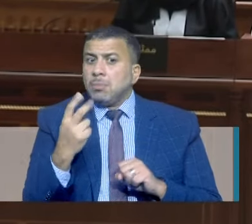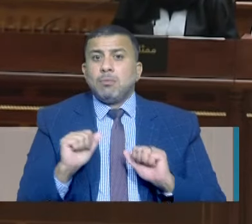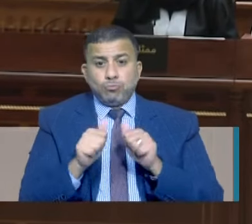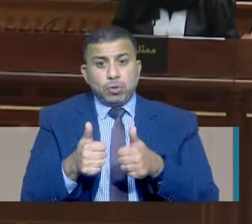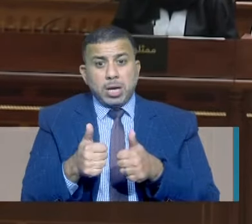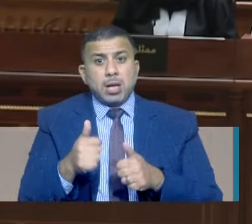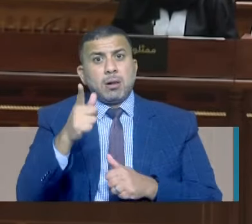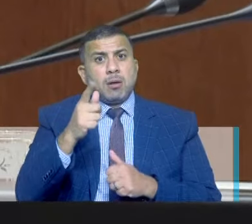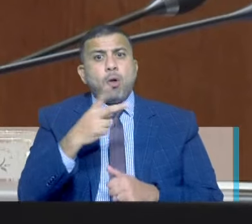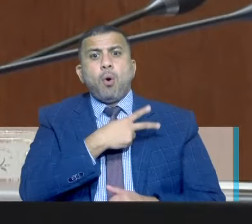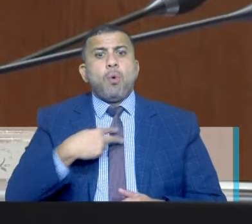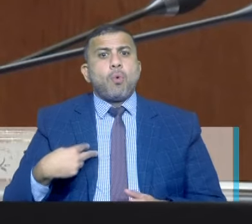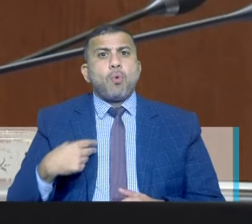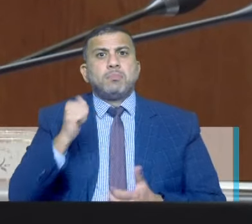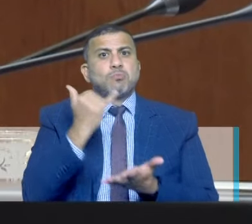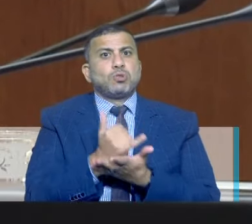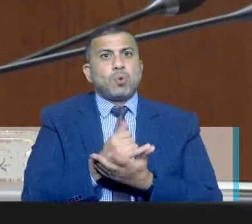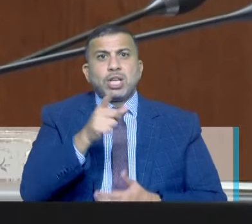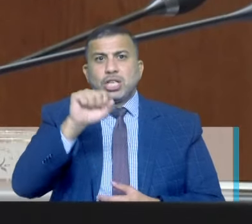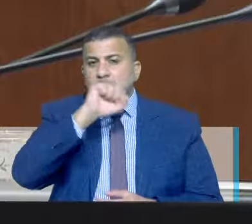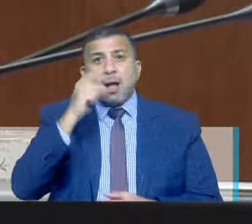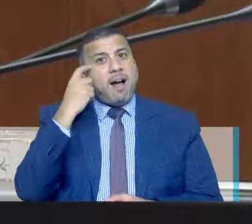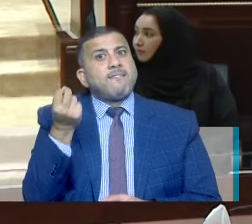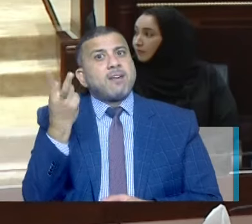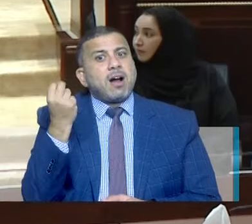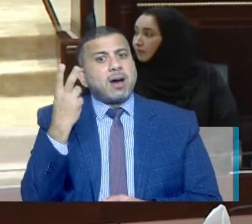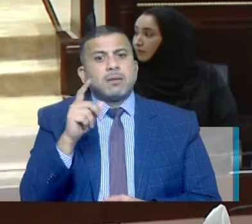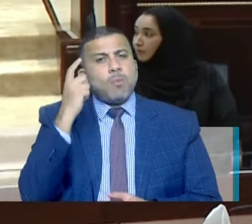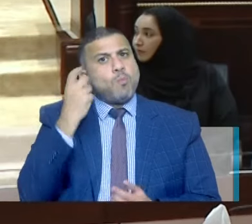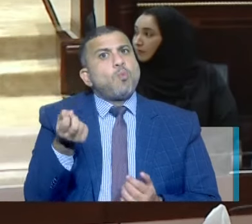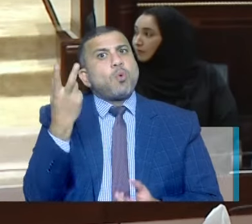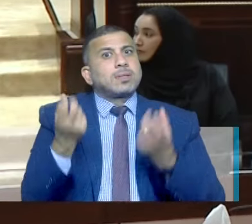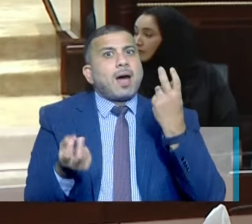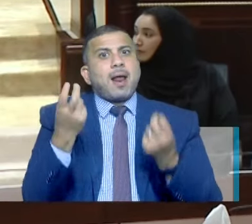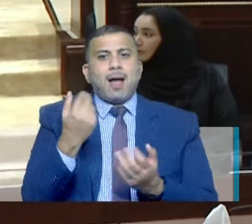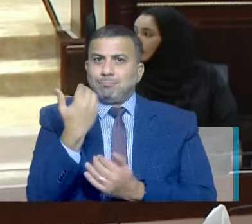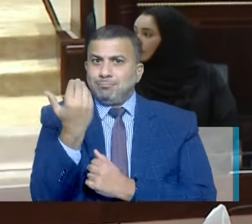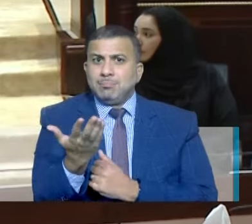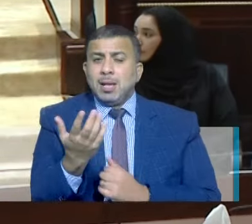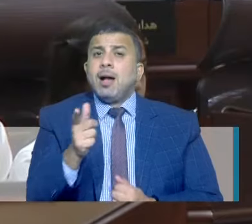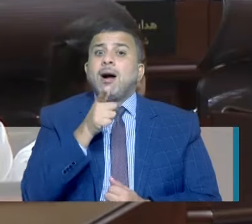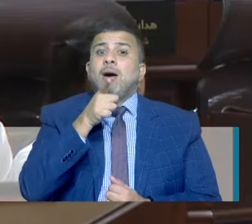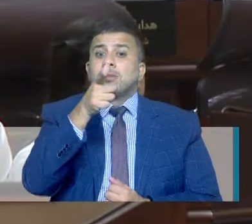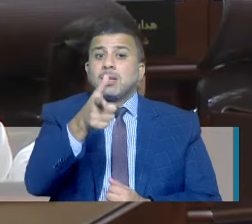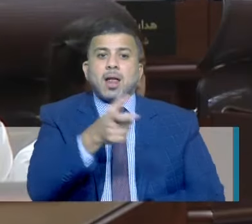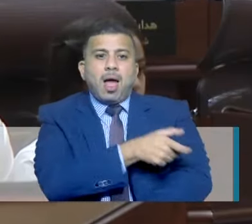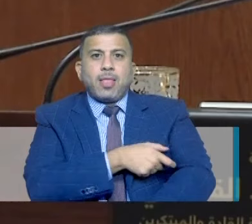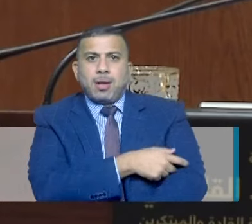شاركوا ممثلي حكومة إمارة الشارقة أفكارهم ومقترحاتهم، ووجهت حديثها